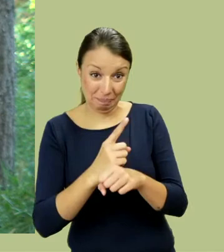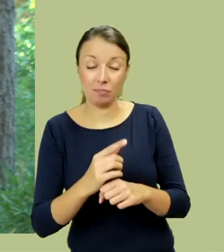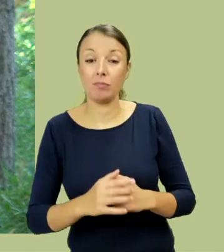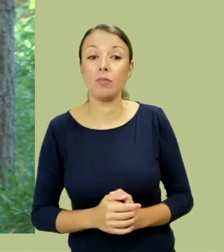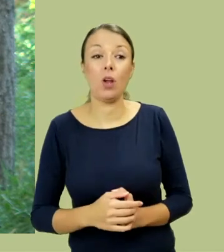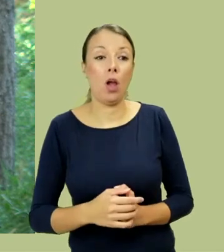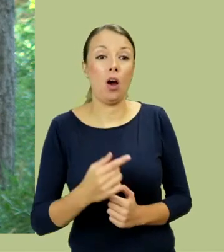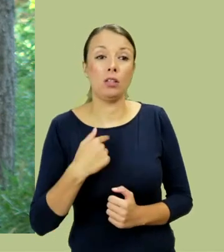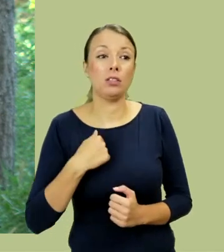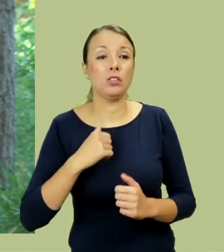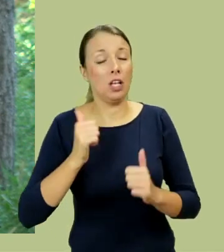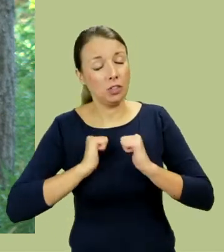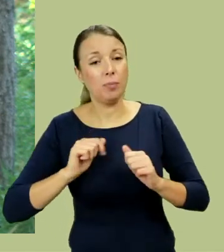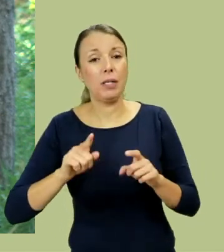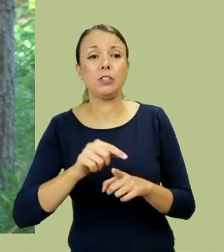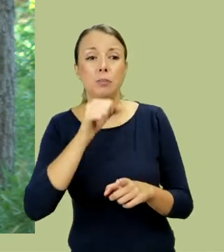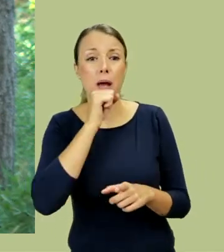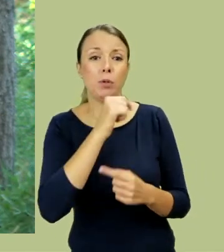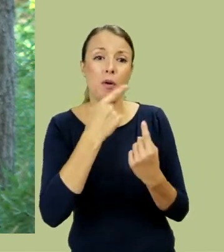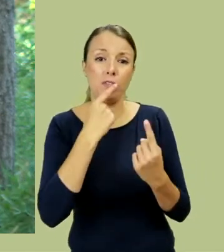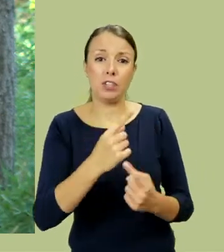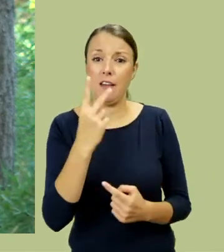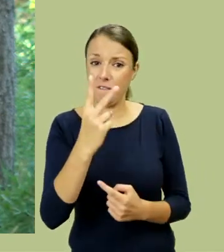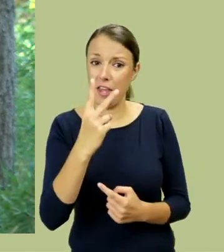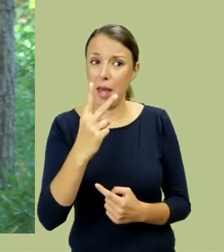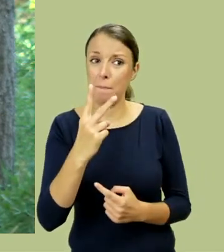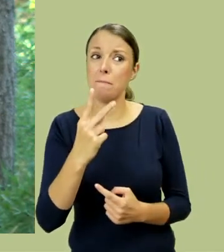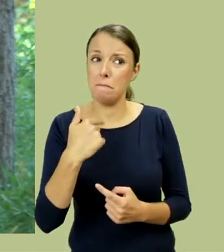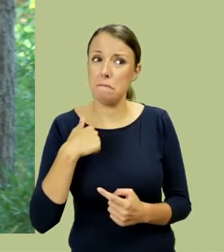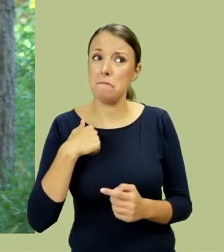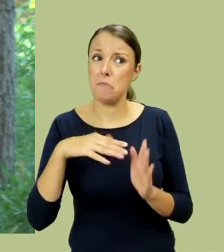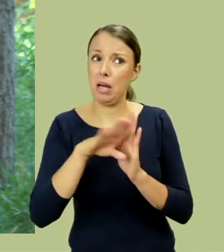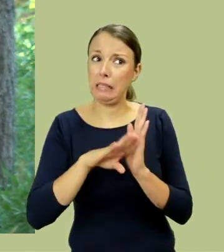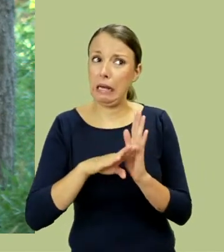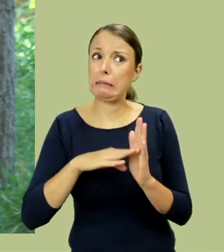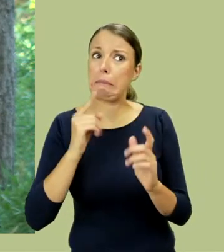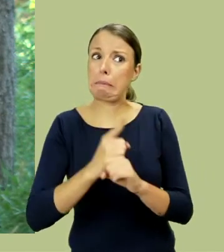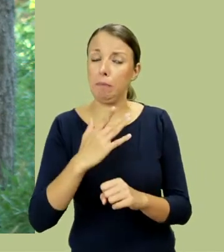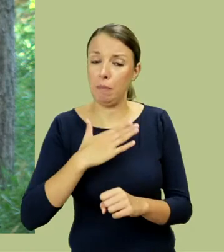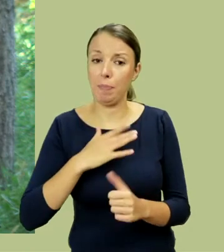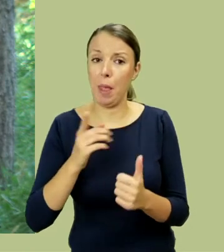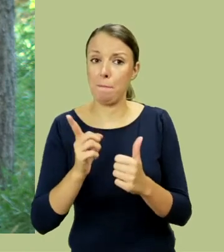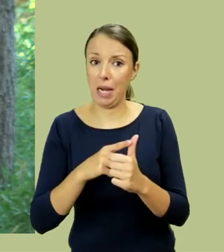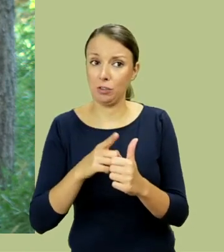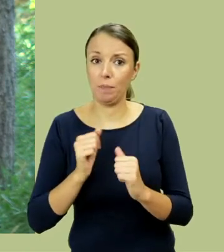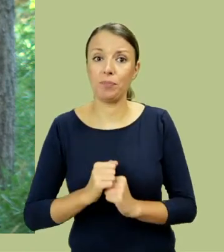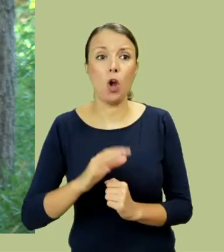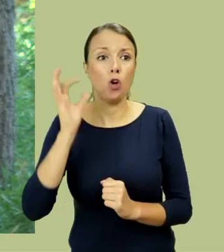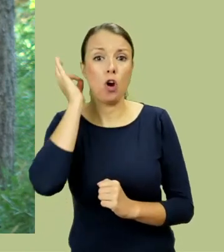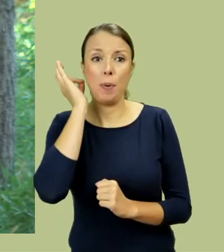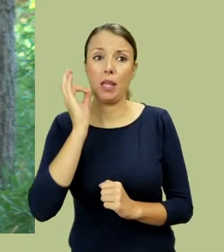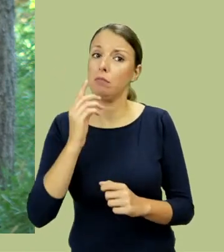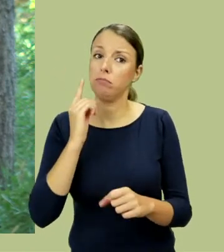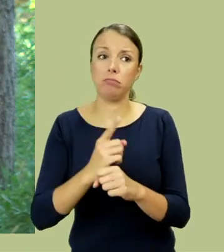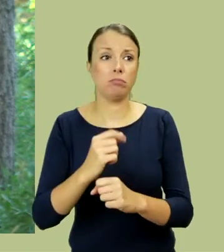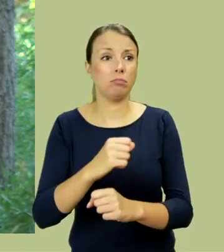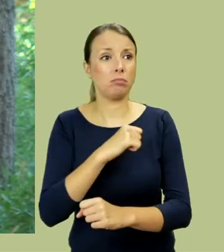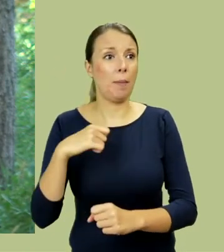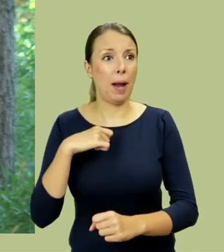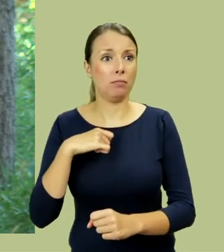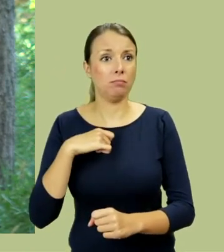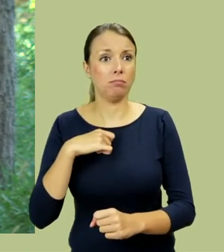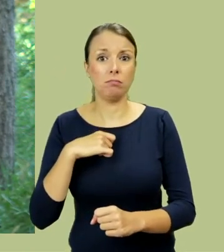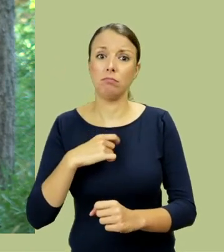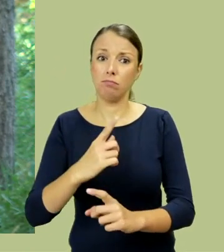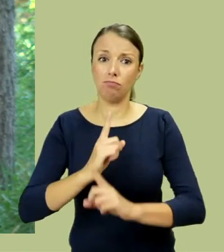to sobie, że miała dwa postanowienia. Mianowicie pierwsze jej postanowienie to, że będzie kobietą samodzielną i drugie jej